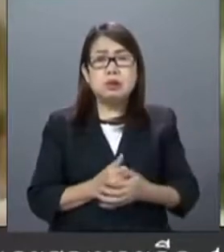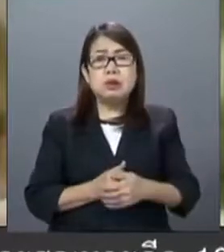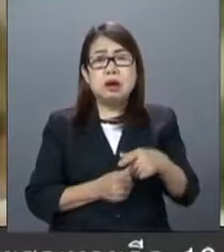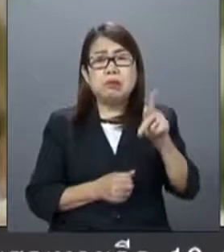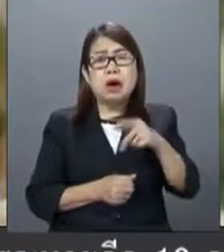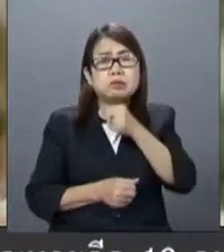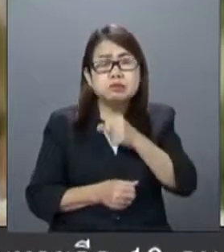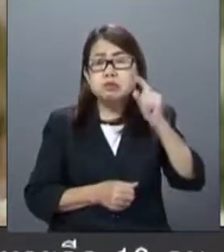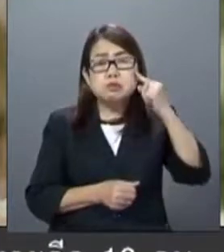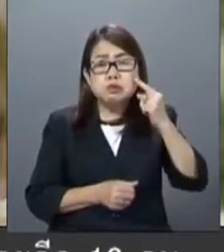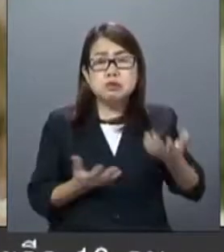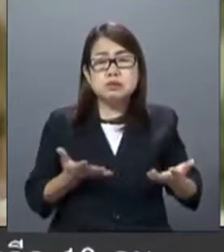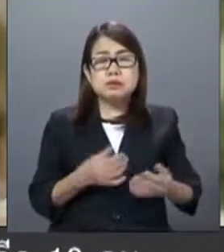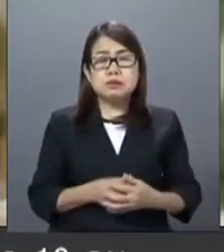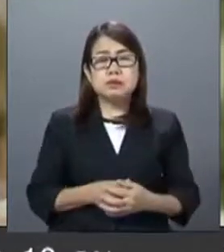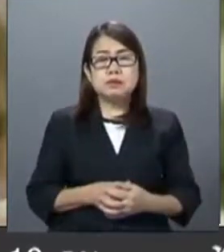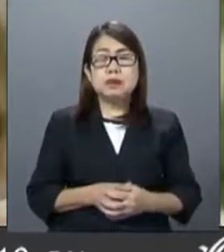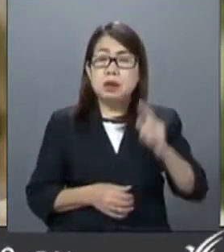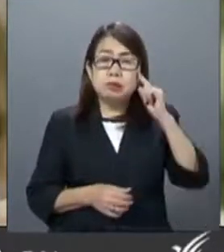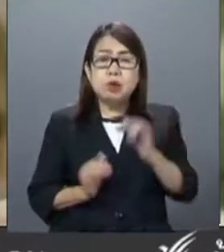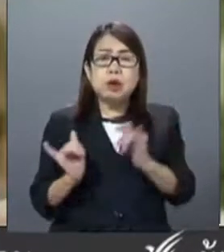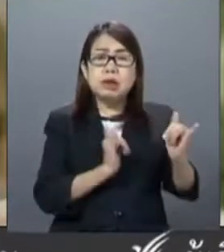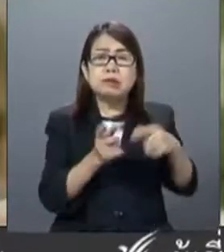รู้เหอนกันนะว่าจะไปไหน